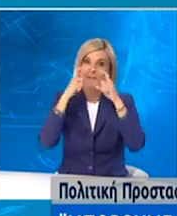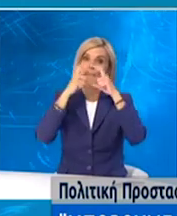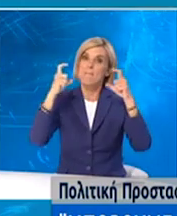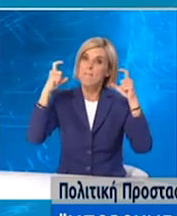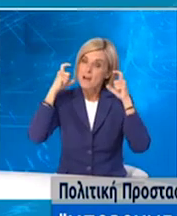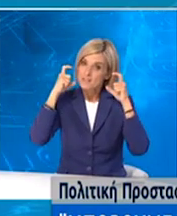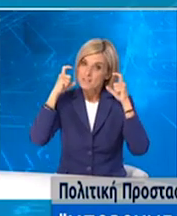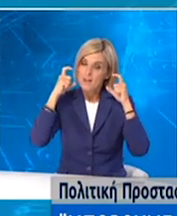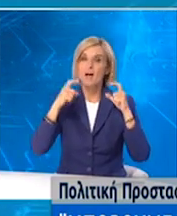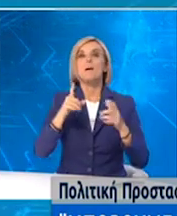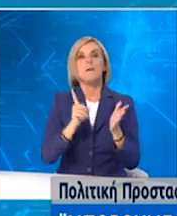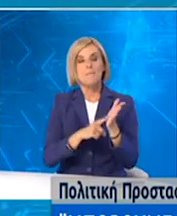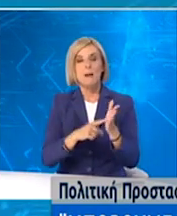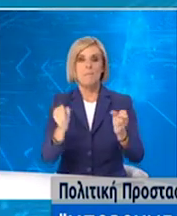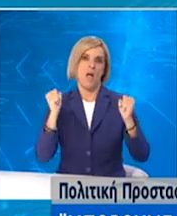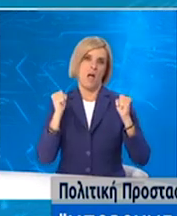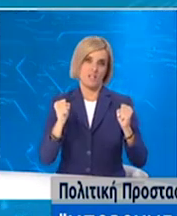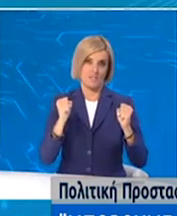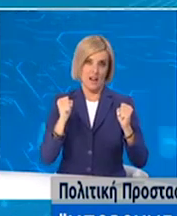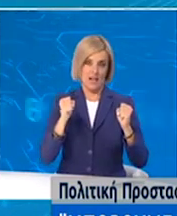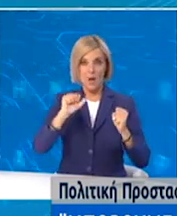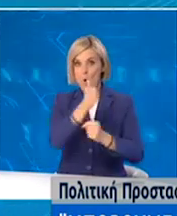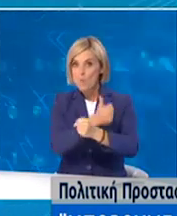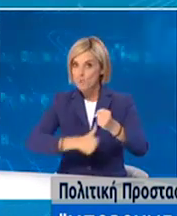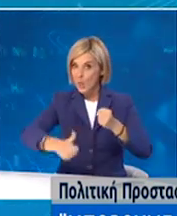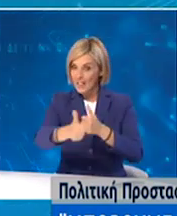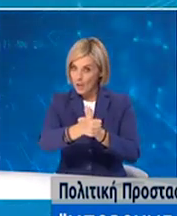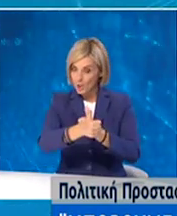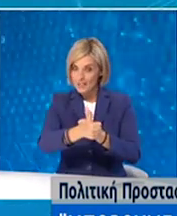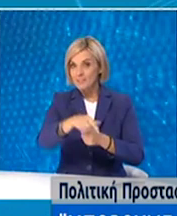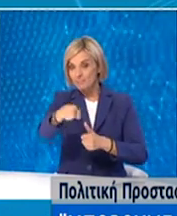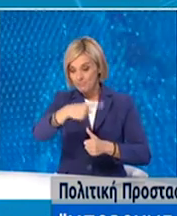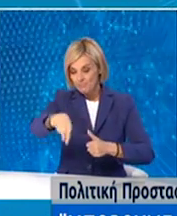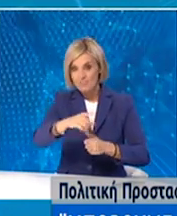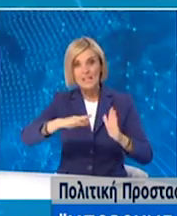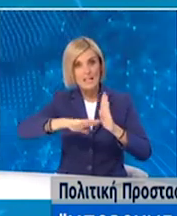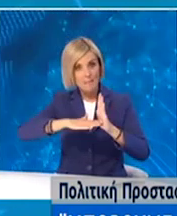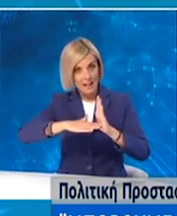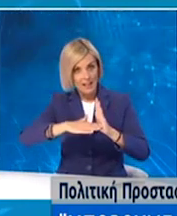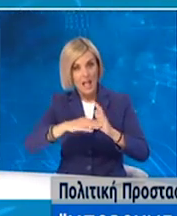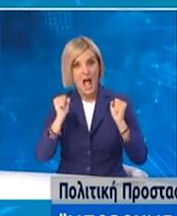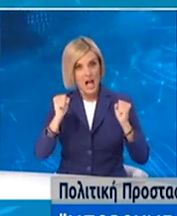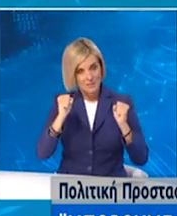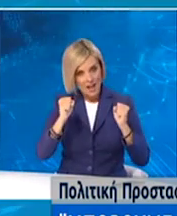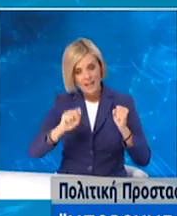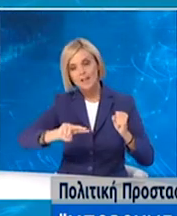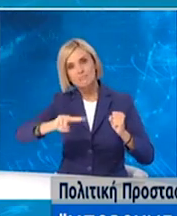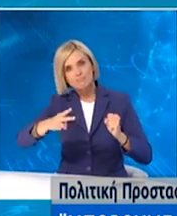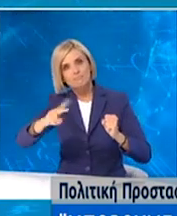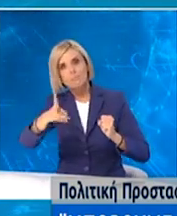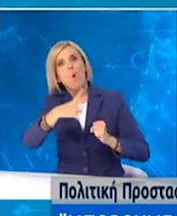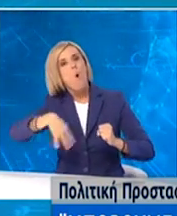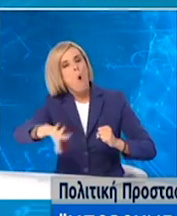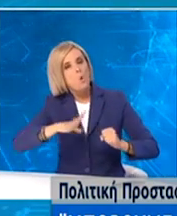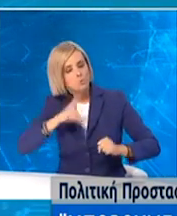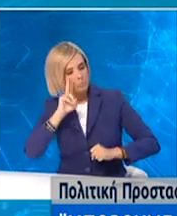αυτό, να παραμείνουν ασφαλείς. Αν μείνουν οι εργαζόμενοι ασφαλείς, αν ο καθένας κάνει αυτό που πρέπει, τότε νομίζω ότι δεν υπάρχει κανένας